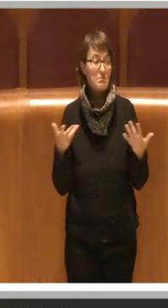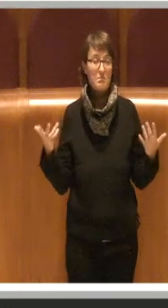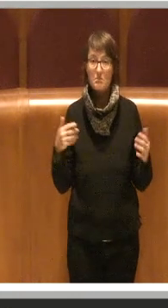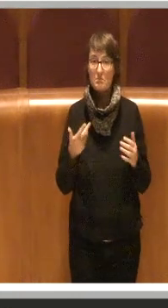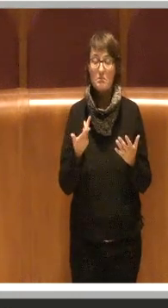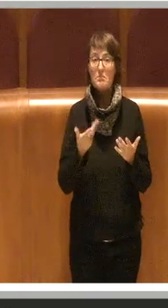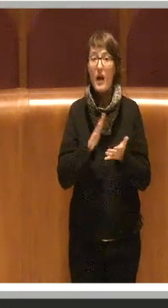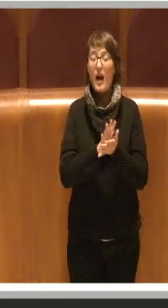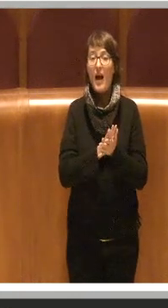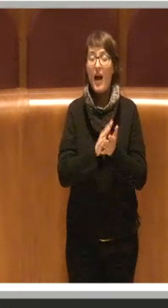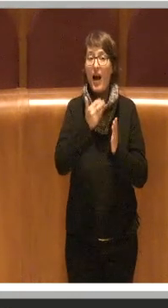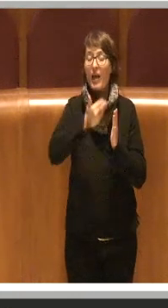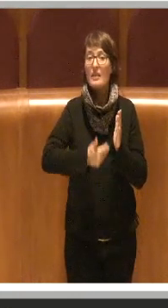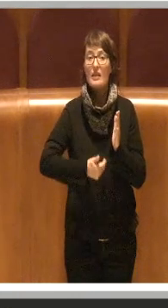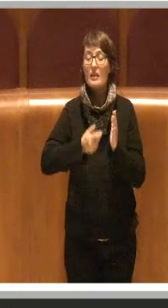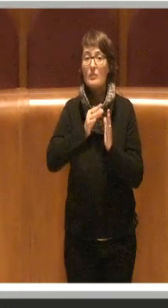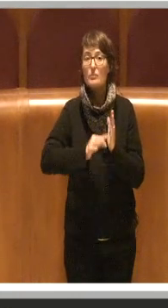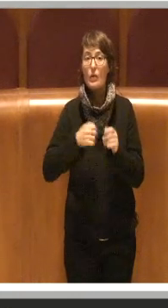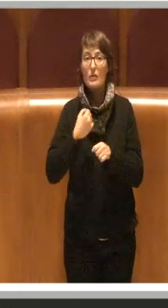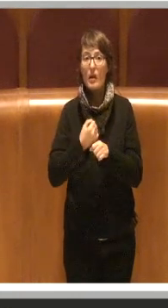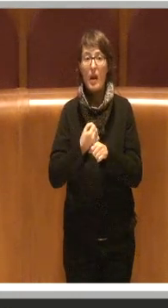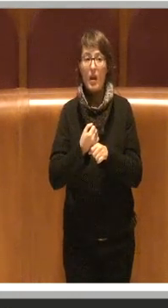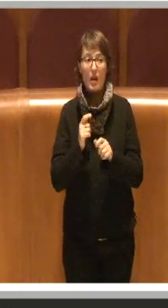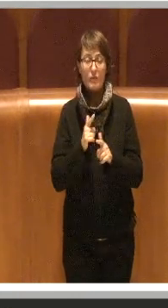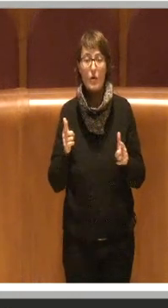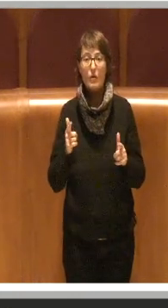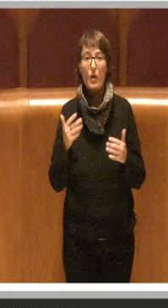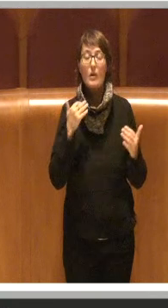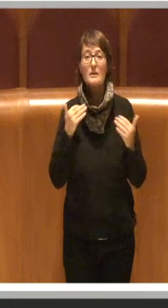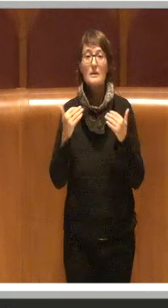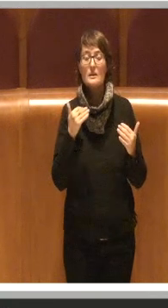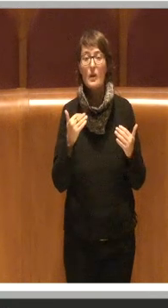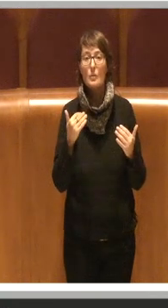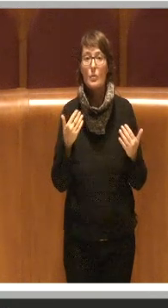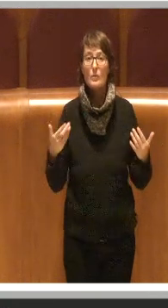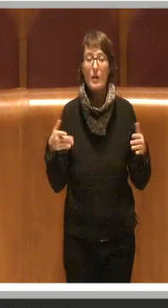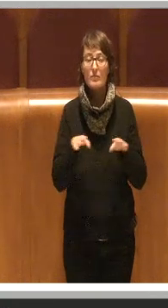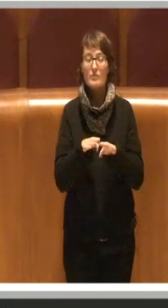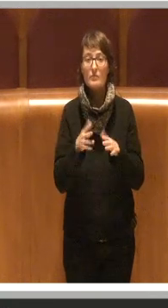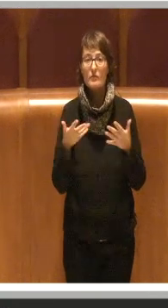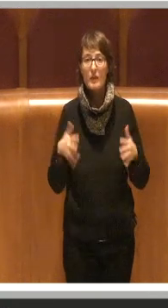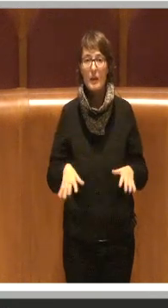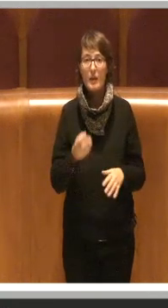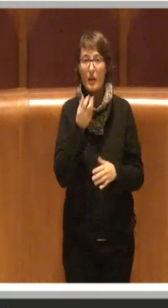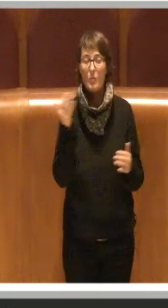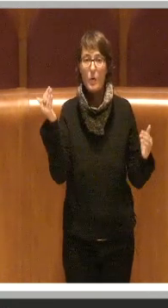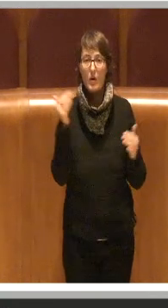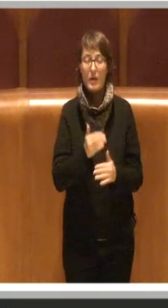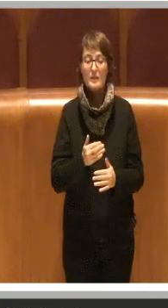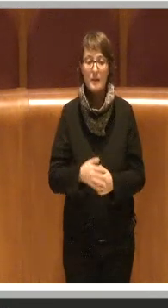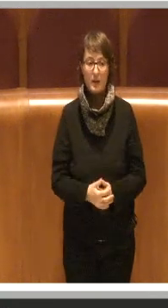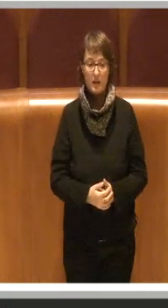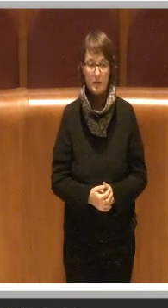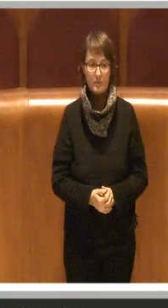altri atti all'ordine dei lavori, la seduta è tolta. Buona serata. Buona serata,